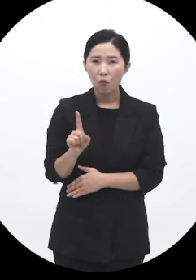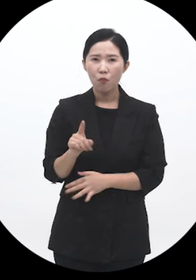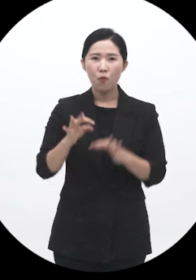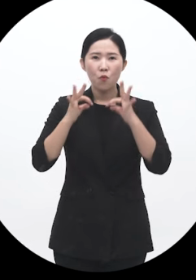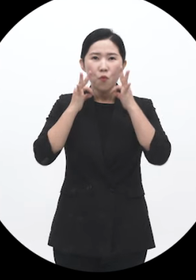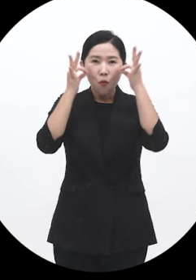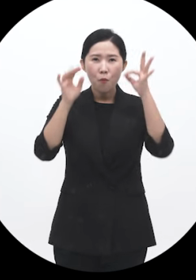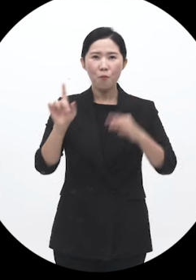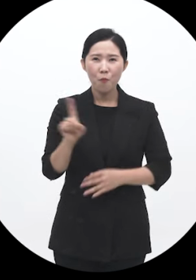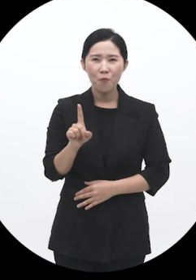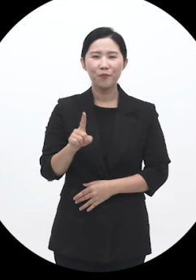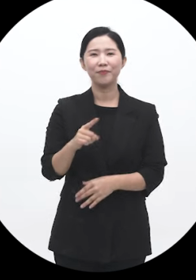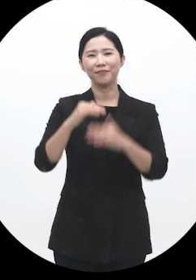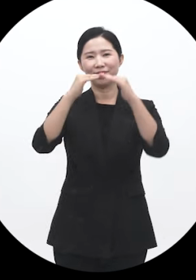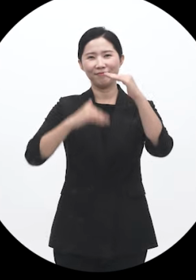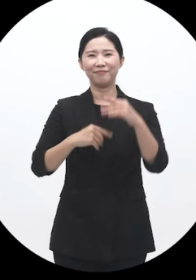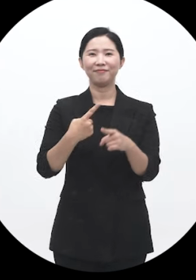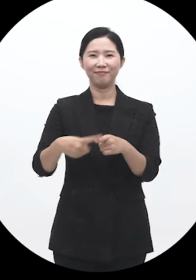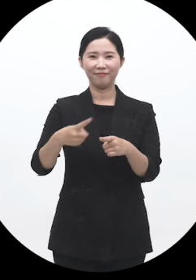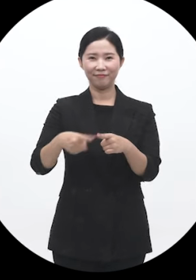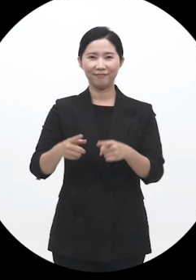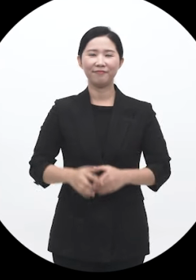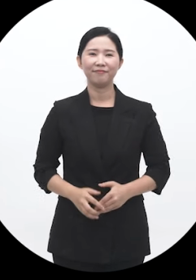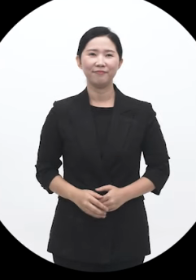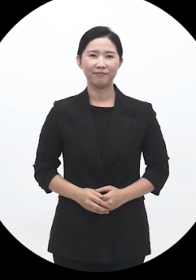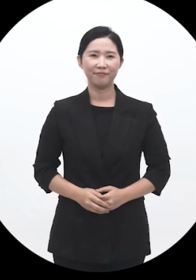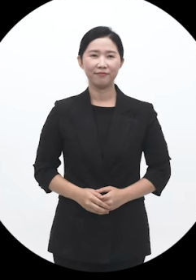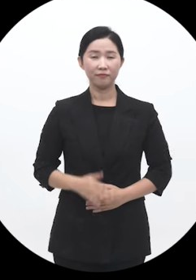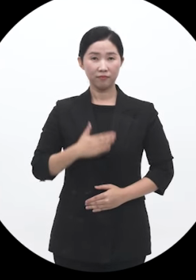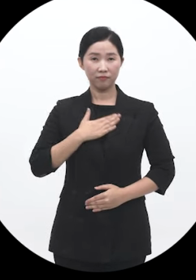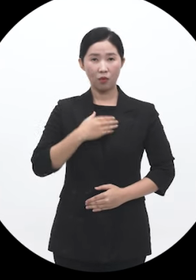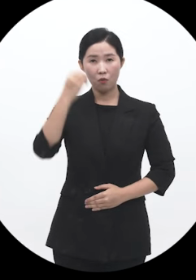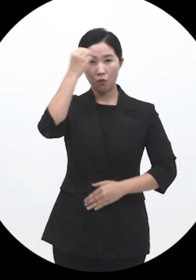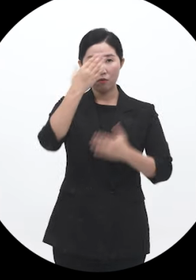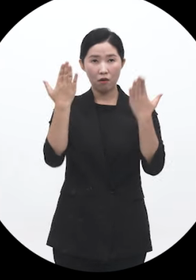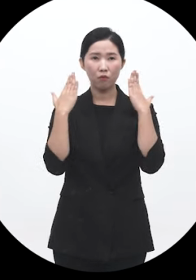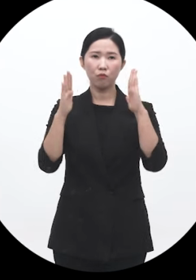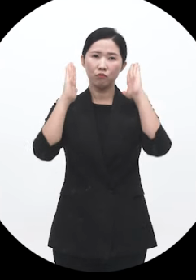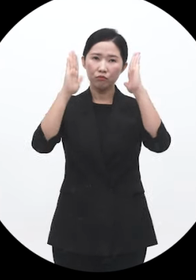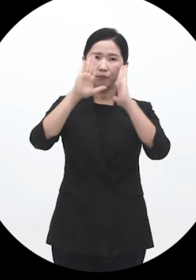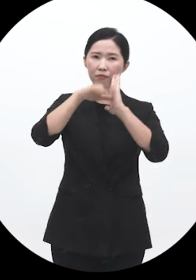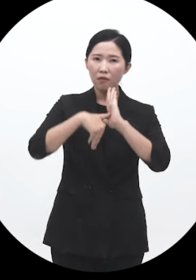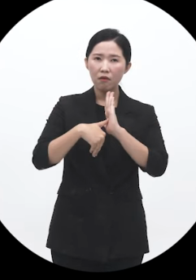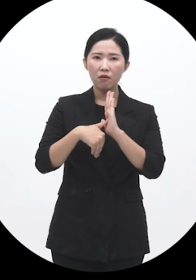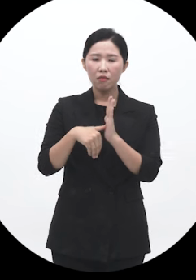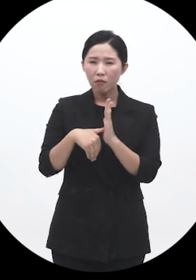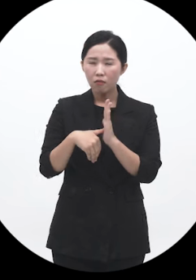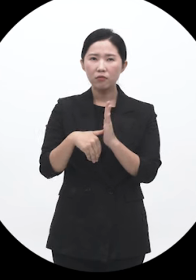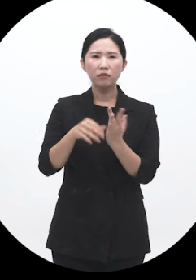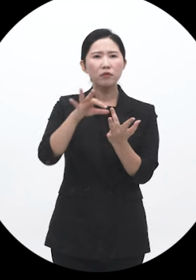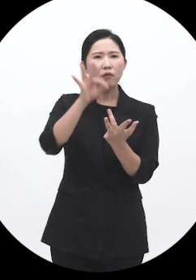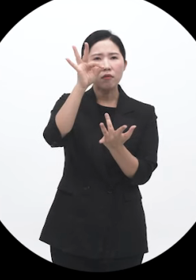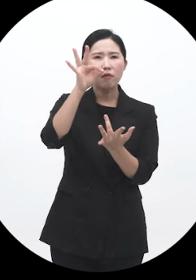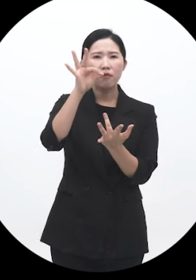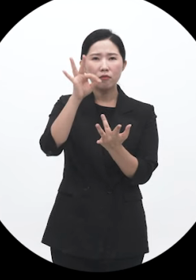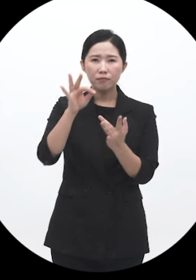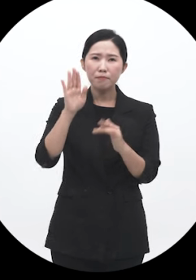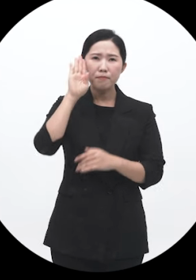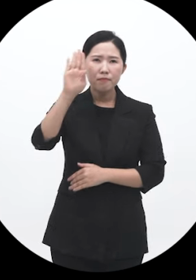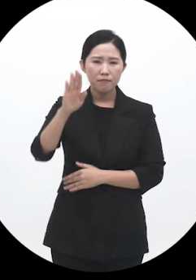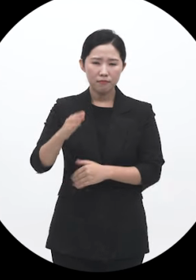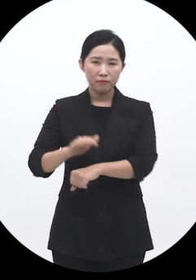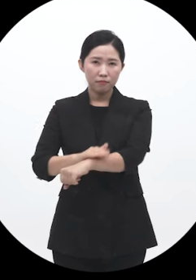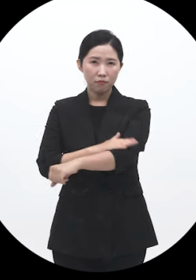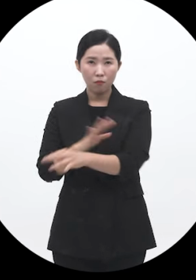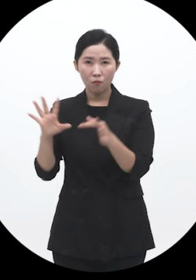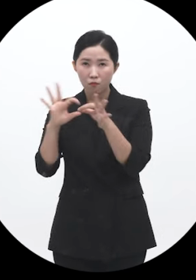정도를 평가합니다. 자신의 진로와 연계하여 고등학교 때 어떤 선택 과목을 선택해서